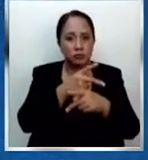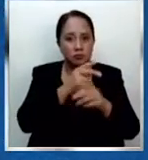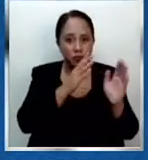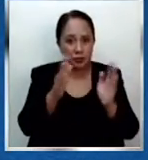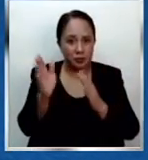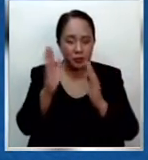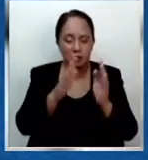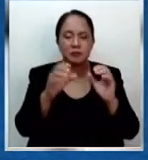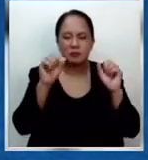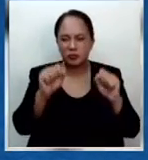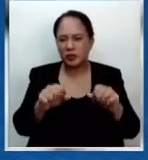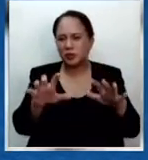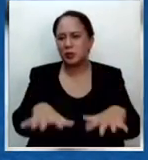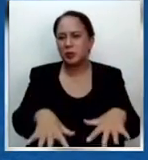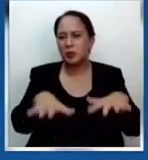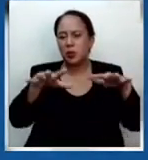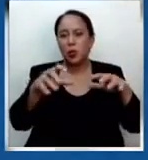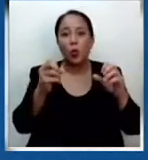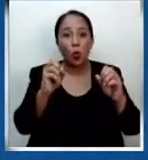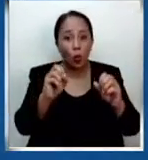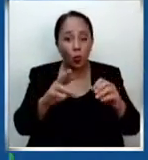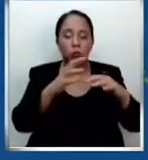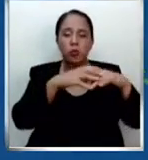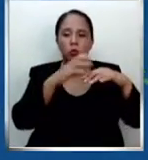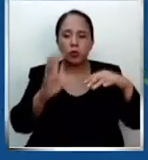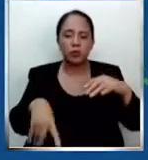posibleng pagbaha o yung paguho ng lupa. Sa Luzon,